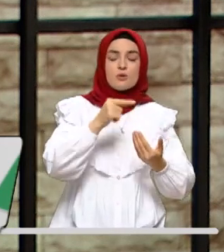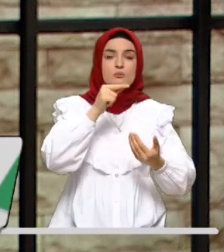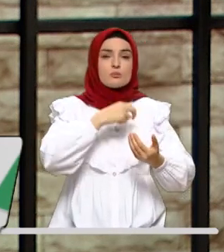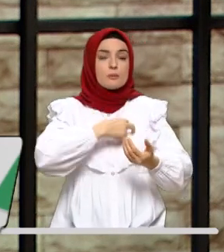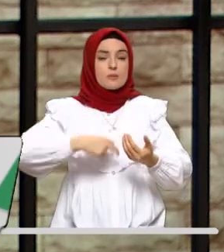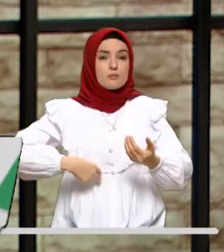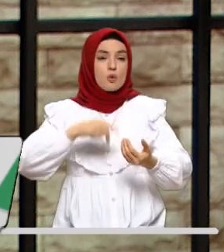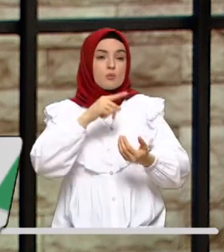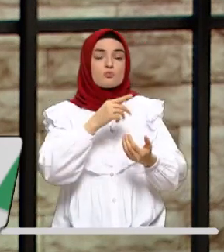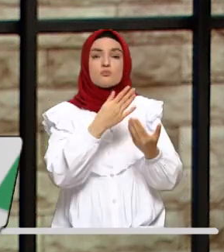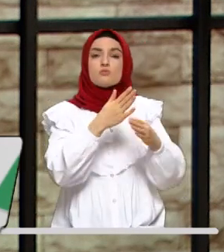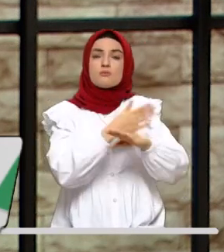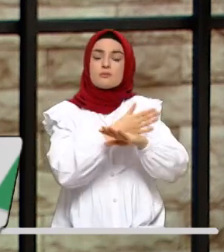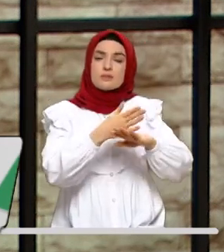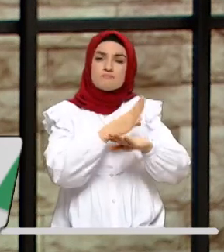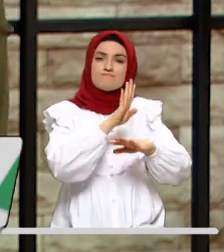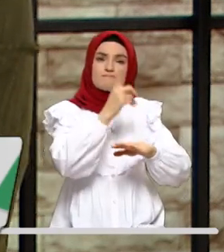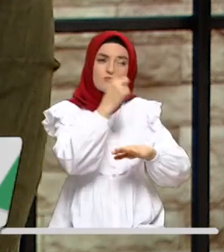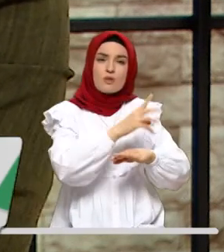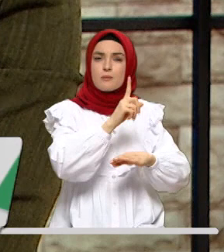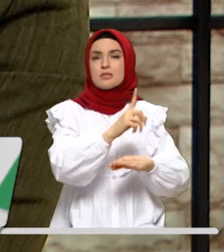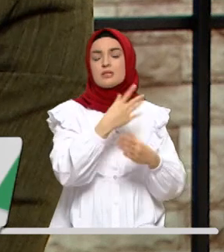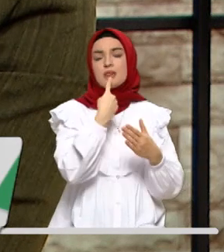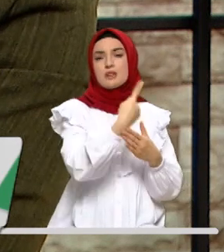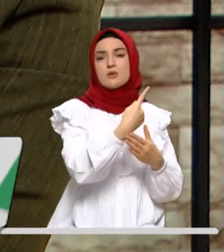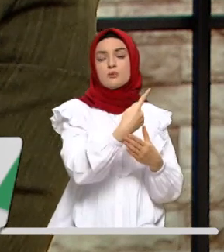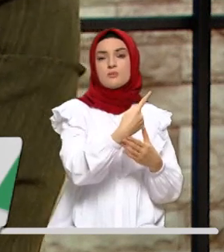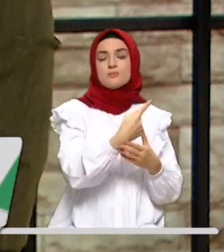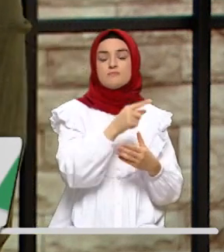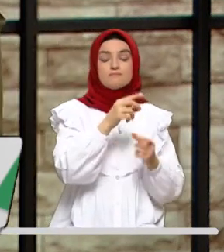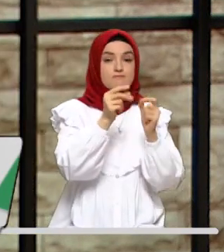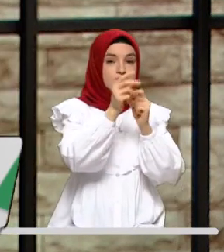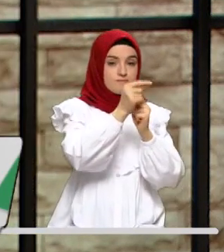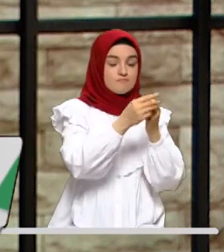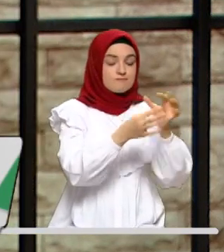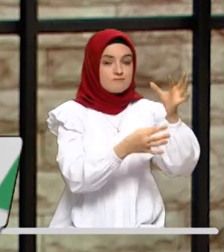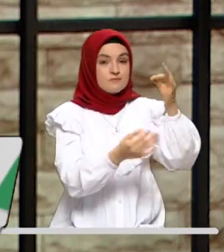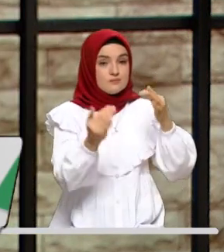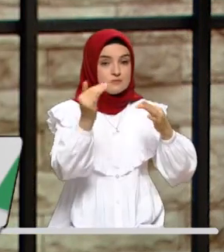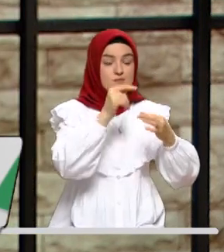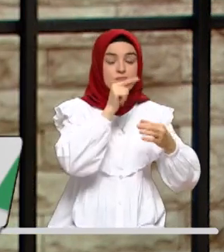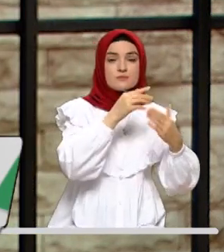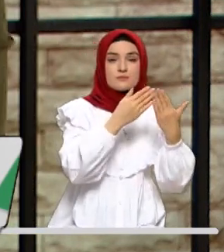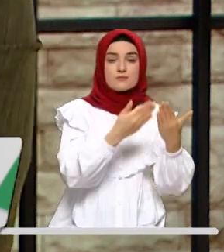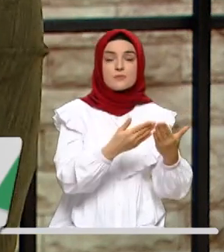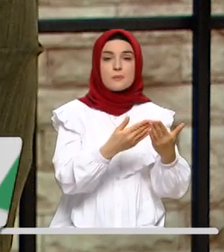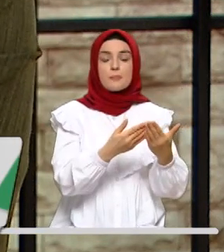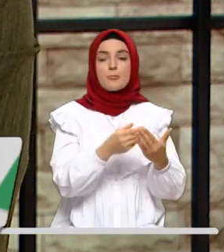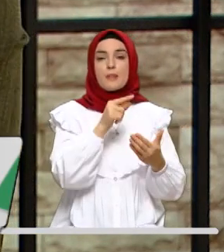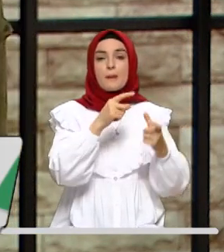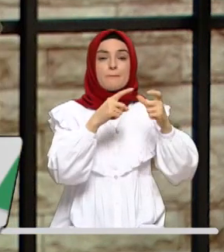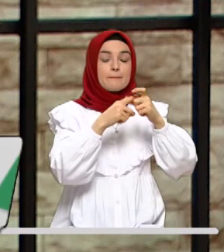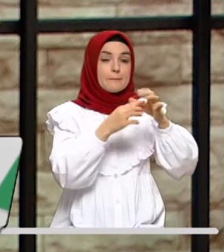bu malımın dörtte biridir. Geliyor Hazreti Ömer Efendimiz diyor ki ben bu sefer diyor Hazreti Ebu